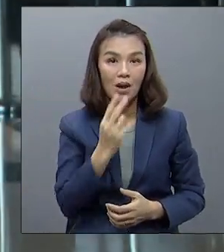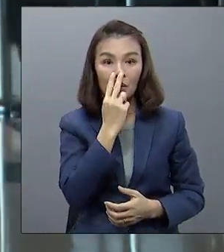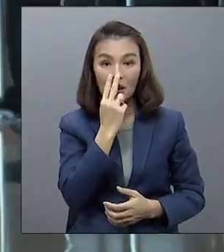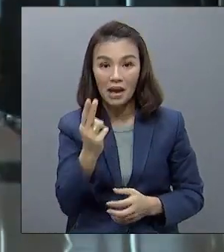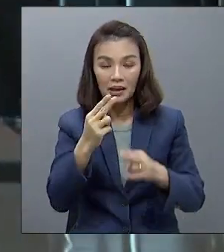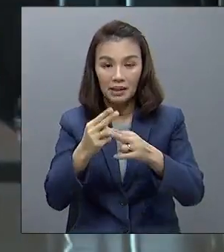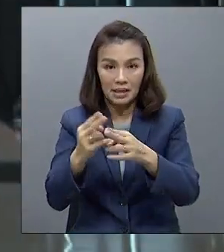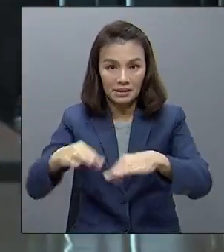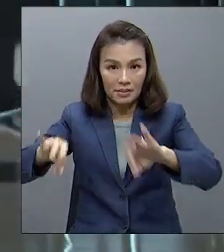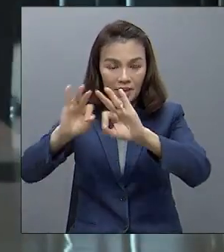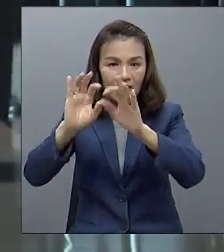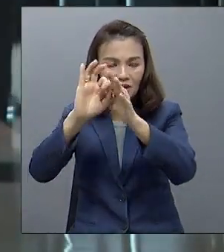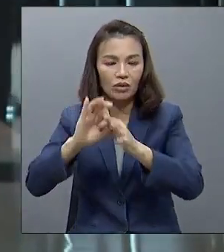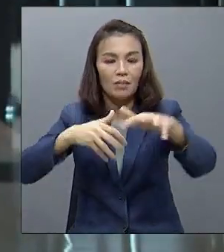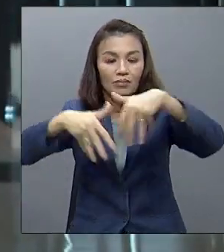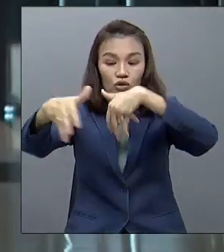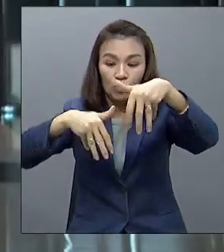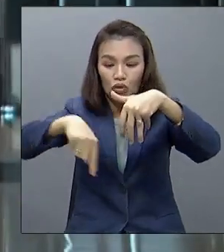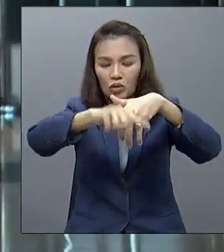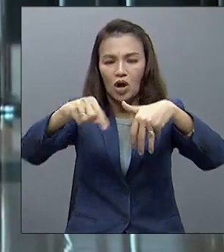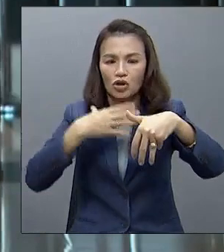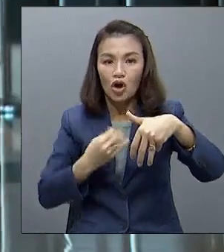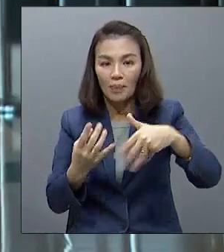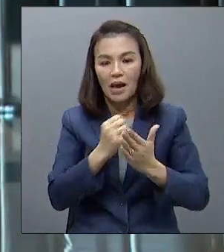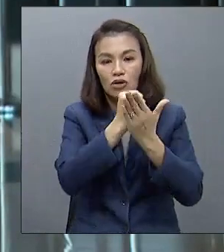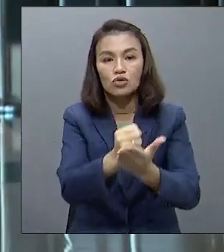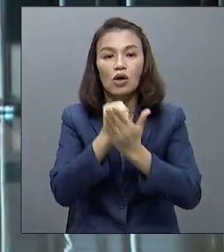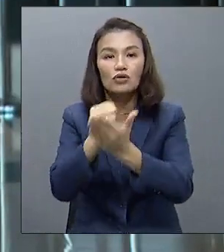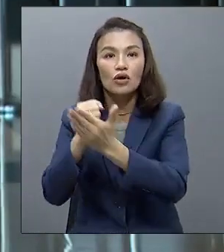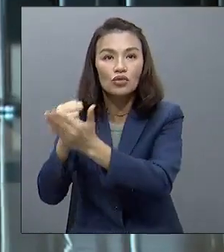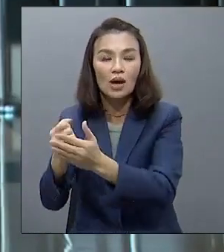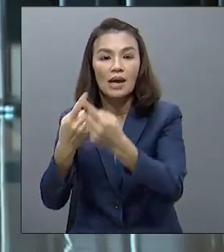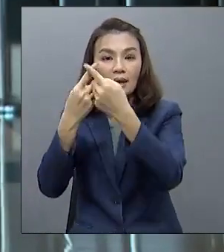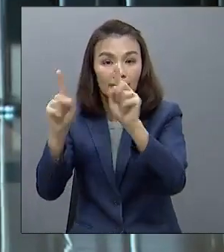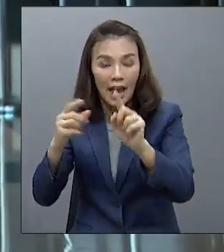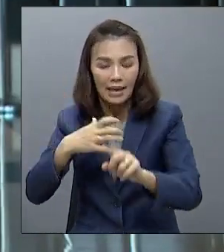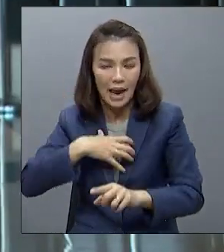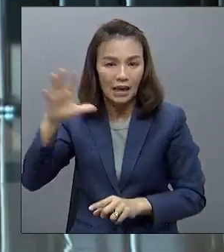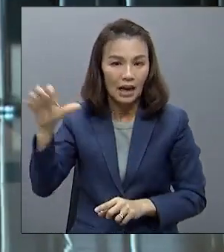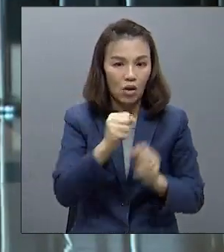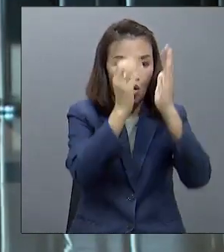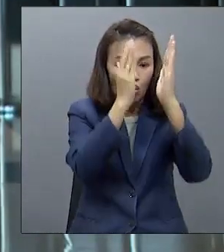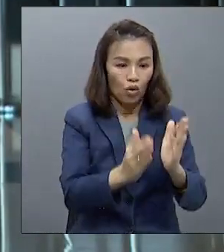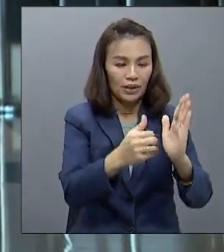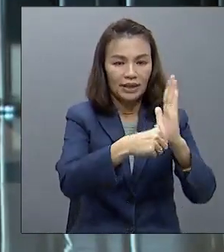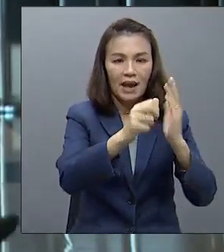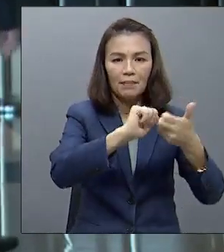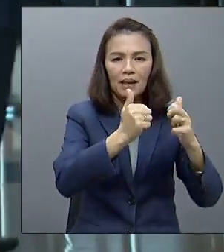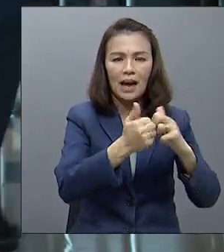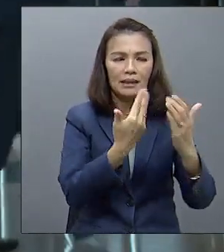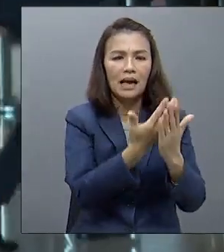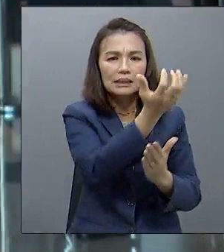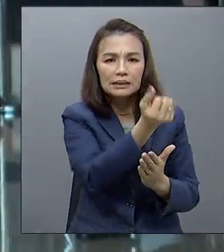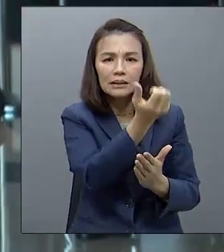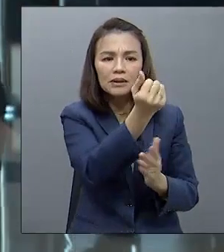ในเรื่องของนโยบายประชานิยมนะคะแต่อีกสิ่งหนึ่งที่อยากได้ก็คือว่าการได้คนเข้ามาแก้ปัญหาเรื่องของหนี้ค่ะเพราะว่าตอนนี้หนี้ครัวเรือน